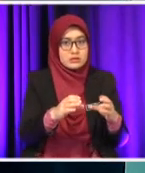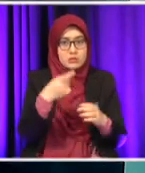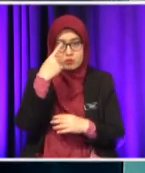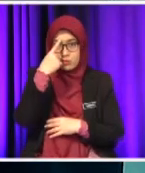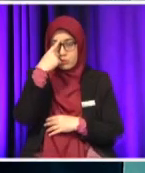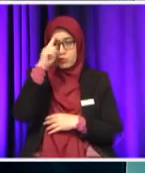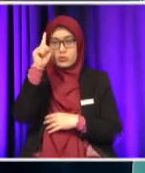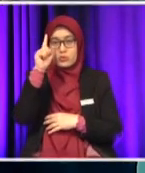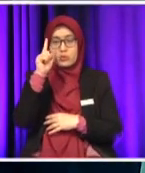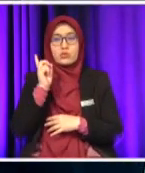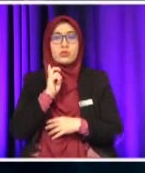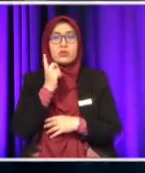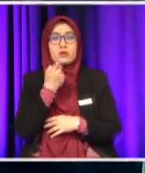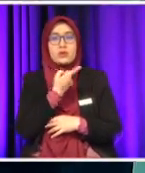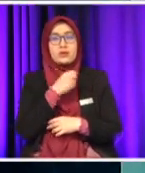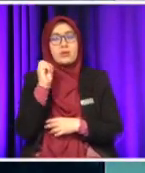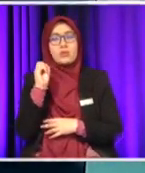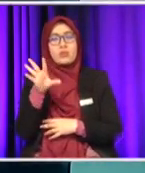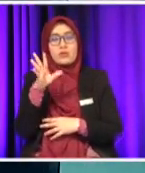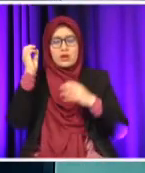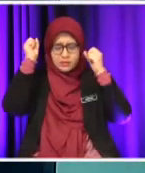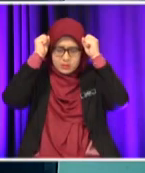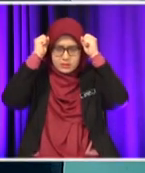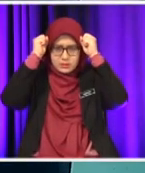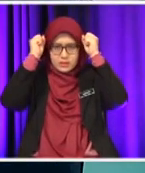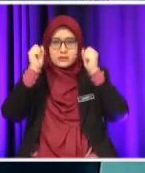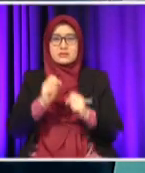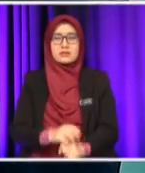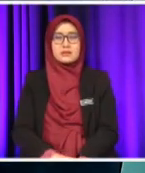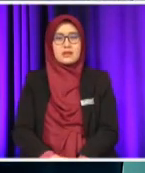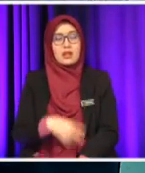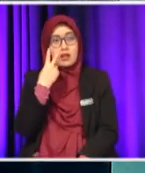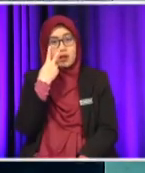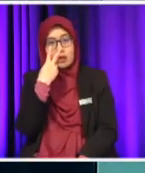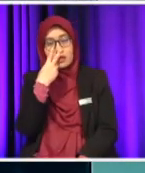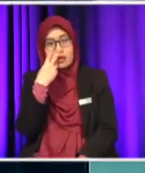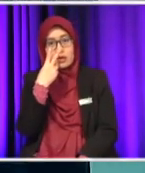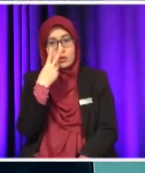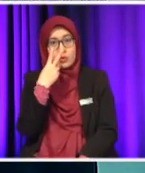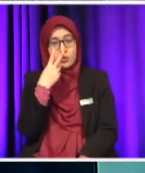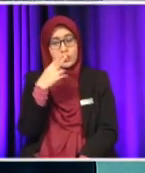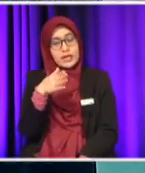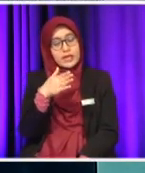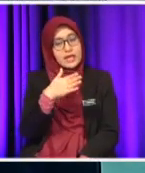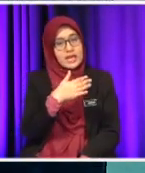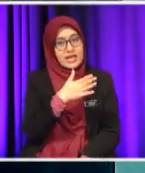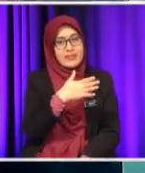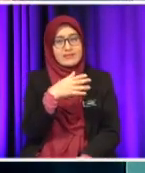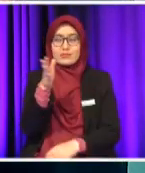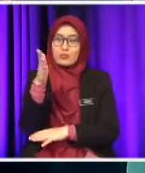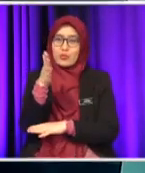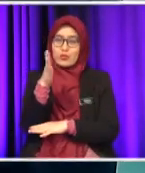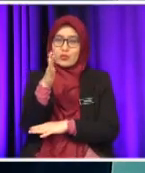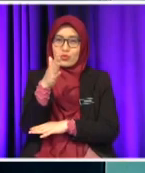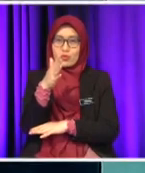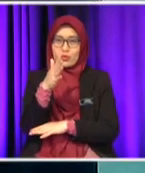yang ini adalah salah satu terapi sono ini kita tengok landscape akuarium dan juga ikan yang berenang cantik ya Jadi